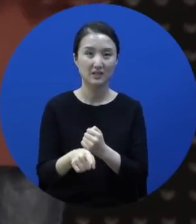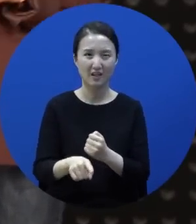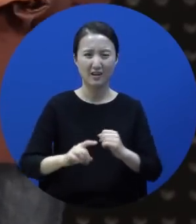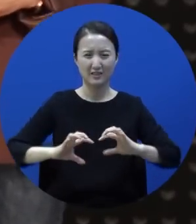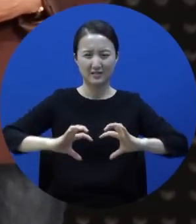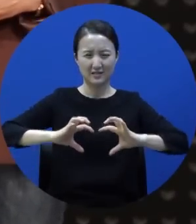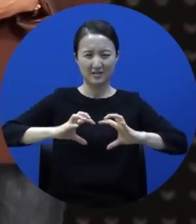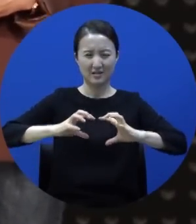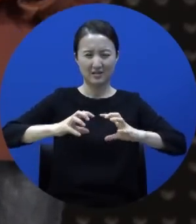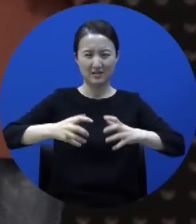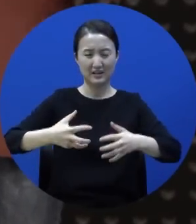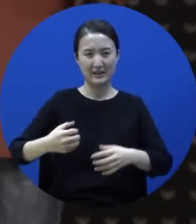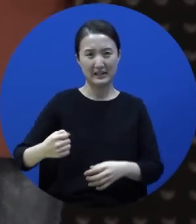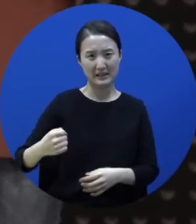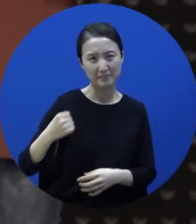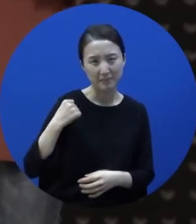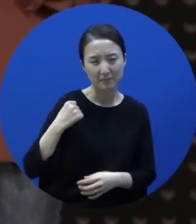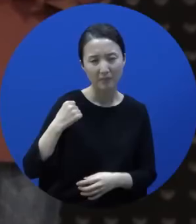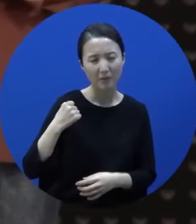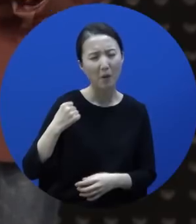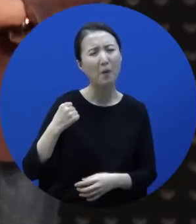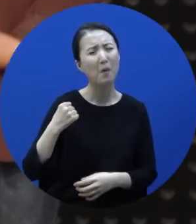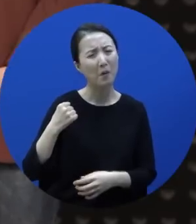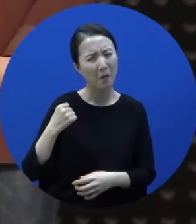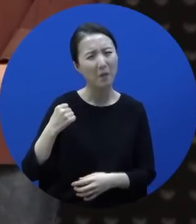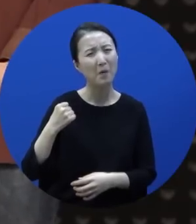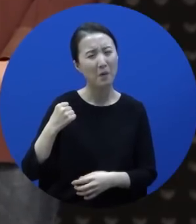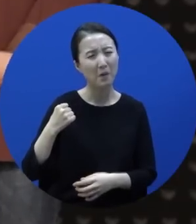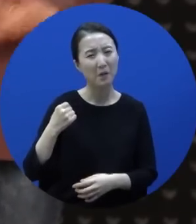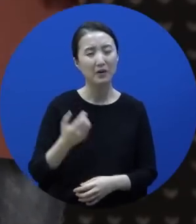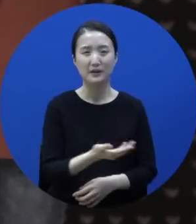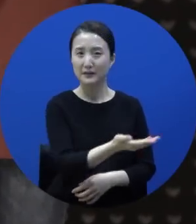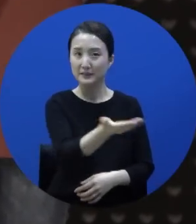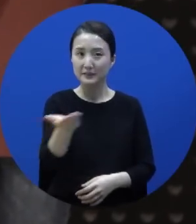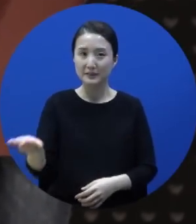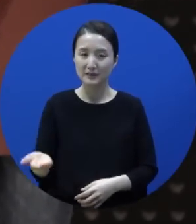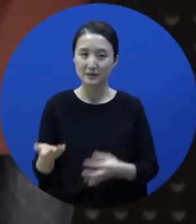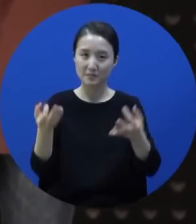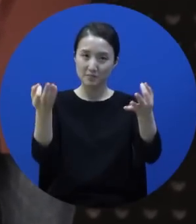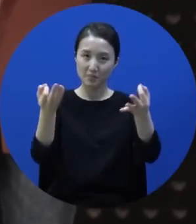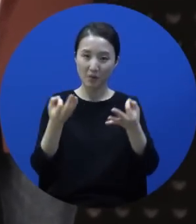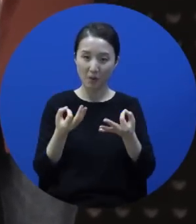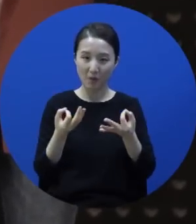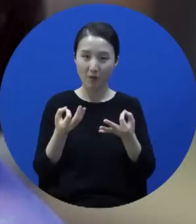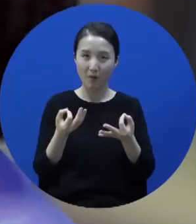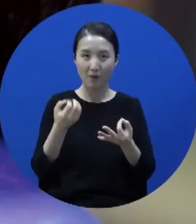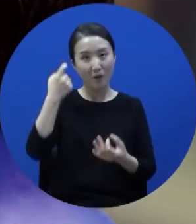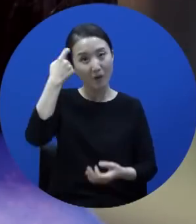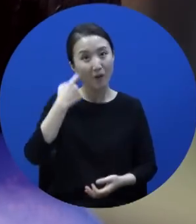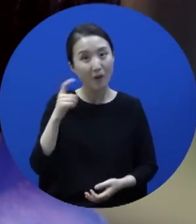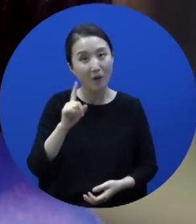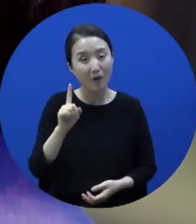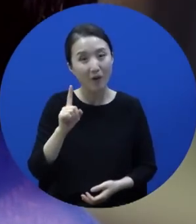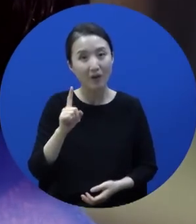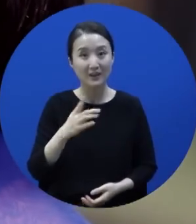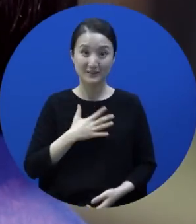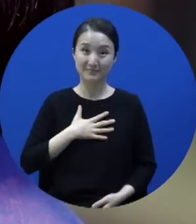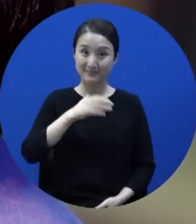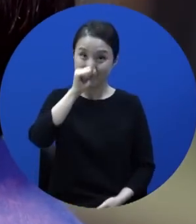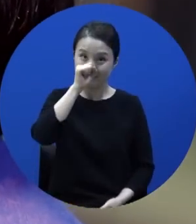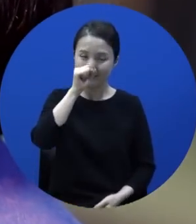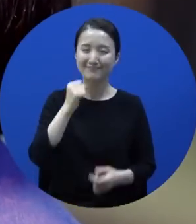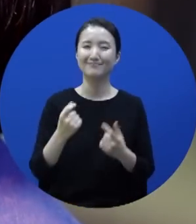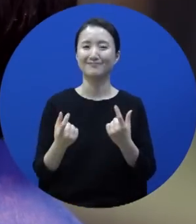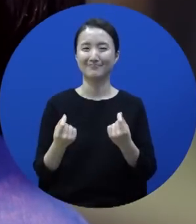기운. 네. 여러분들이 지금 느끼고 계실지 모르겠지만 저 볼 때 기분이 좋아지시지 않나요? 네. 네.